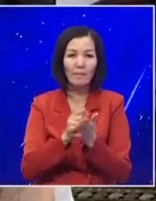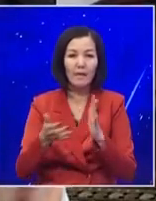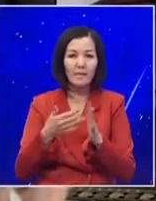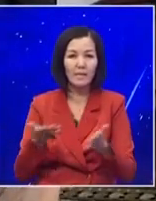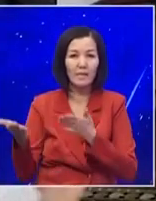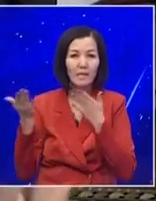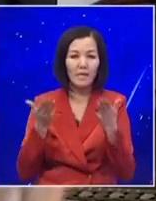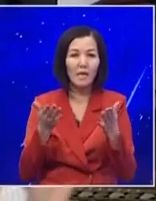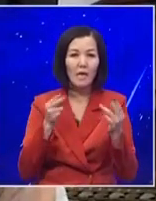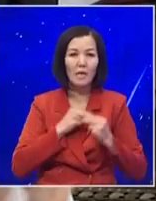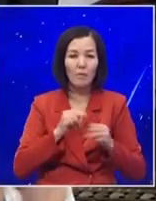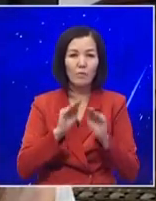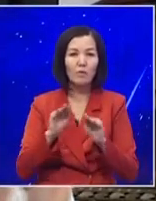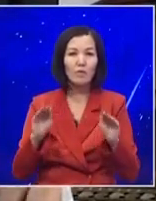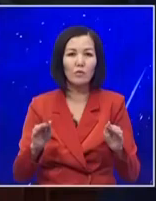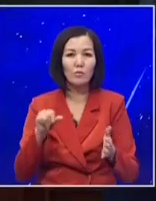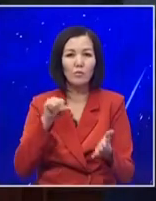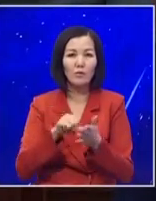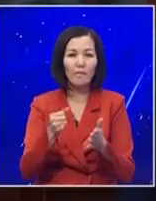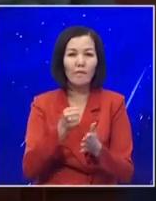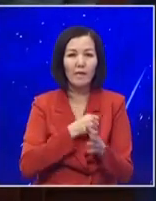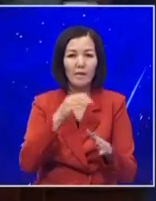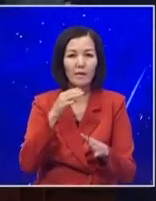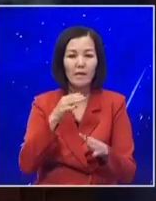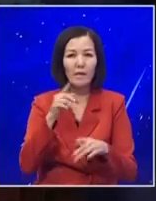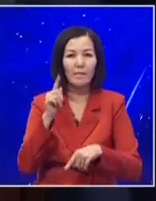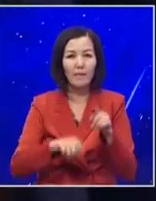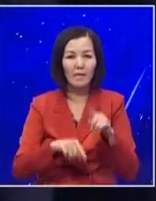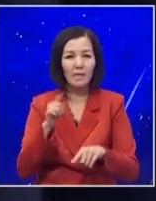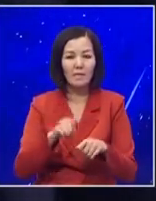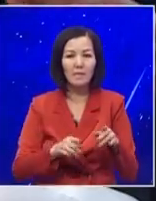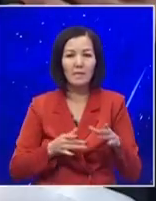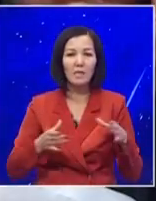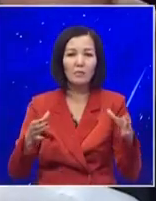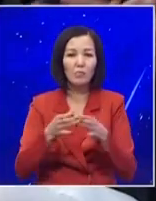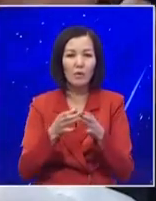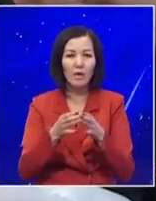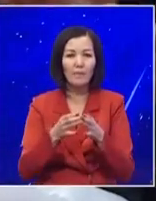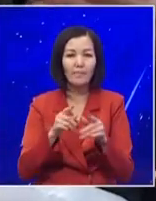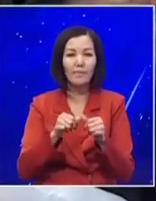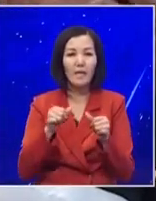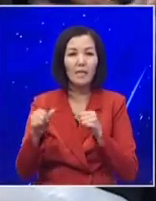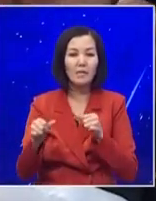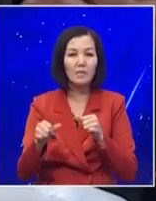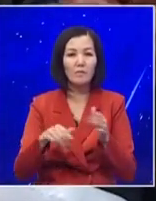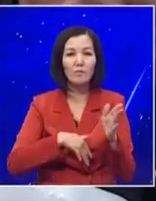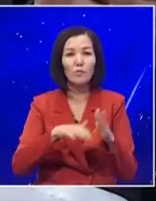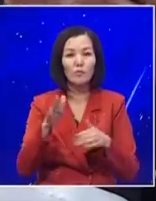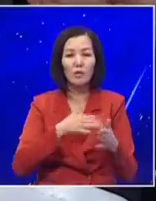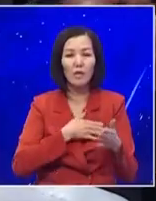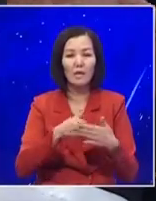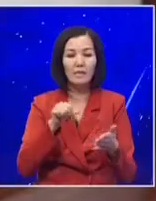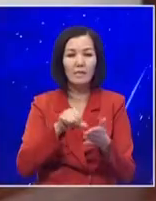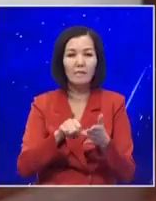работе со школьниками, участвующими в военно-патриотических сборах. Отличившихся работников городского